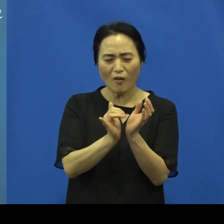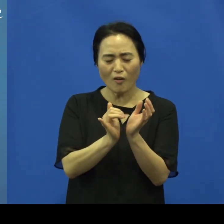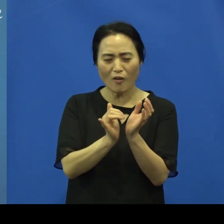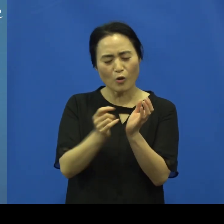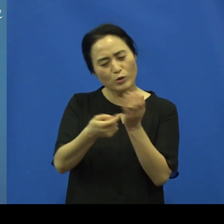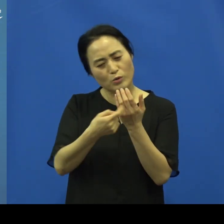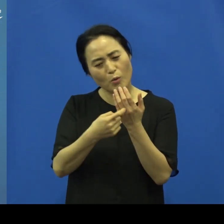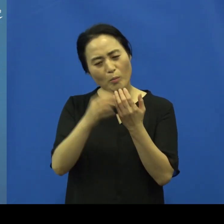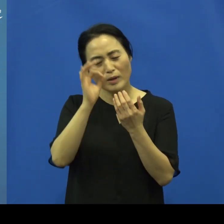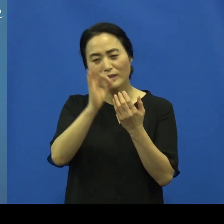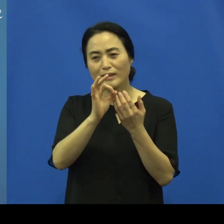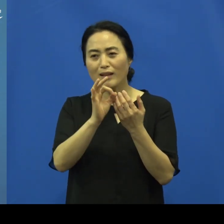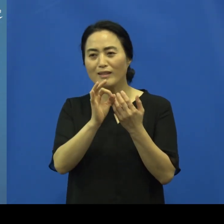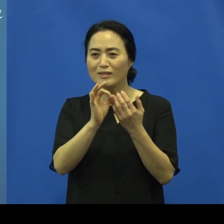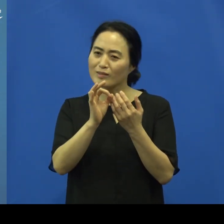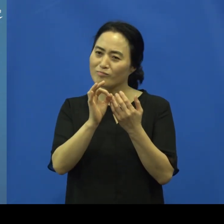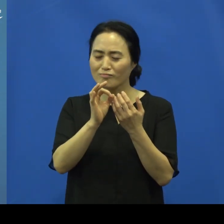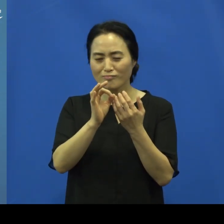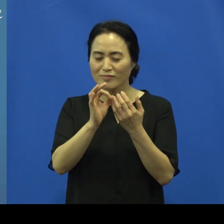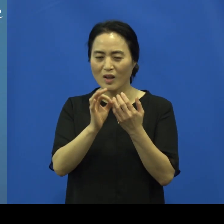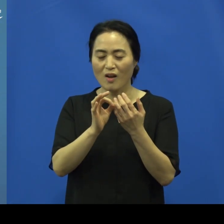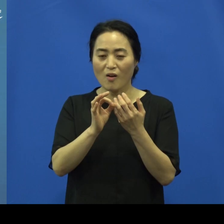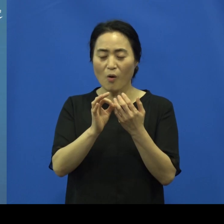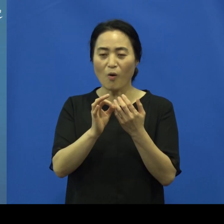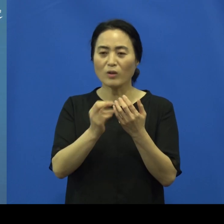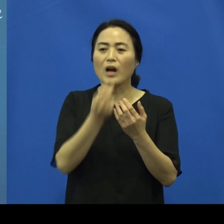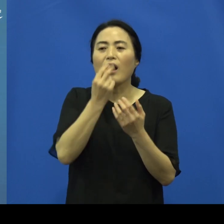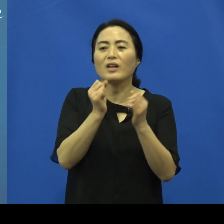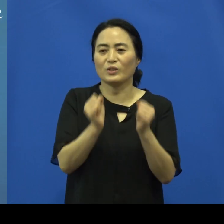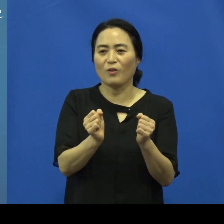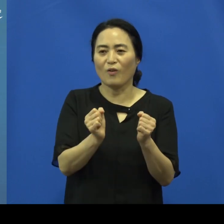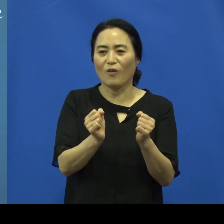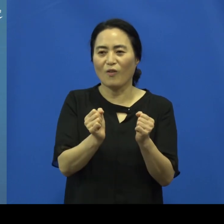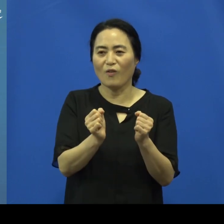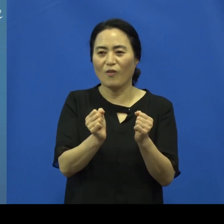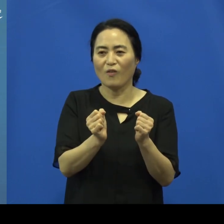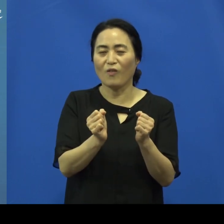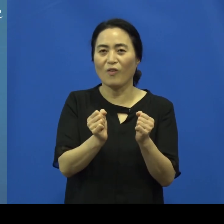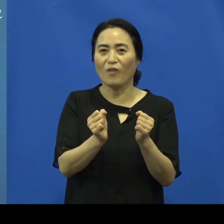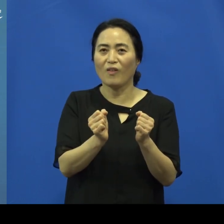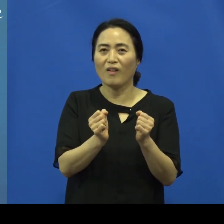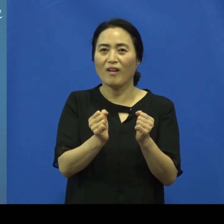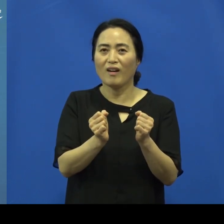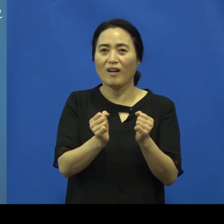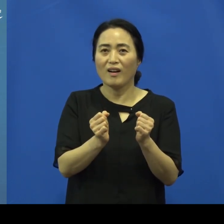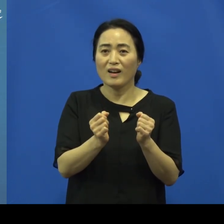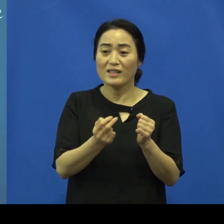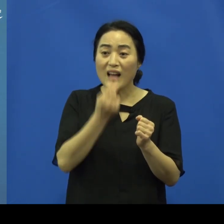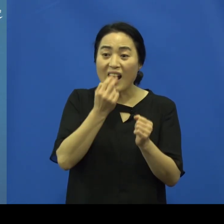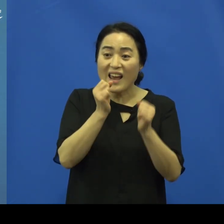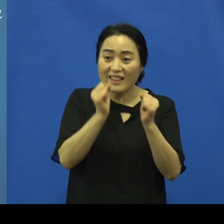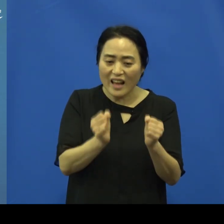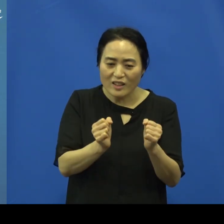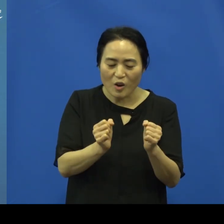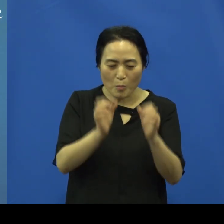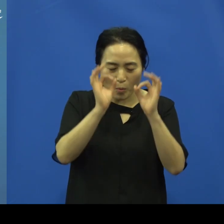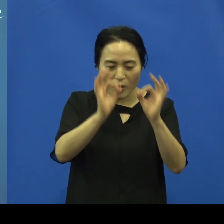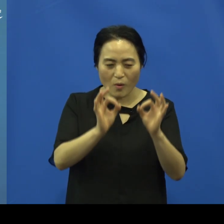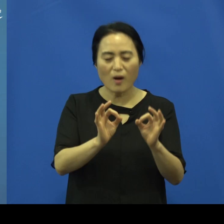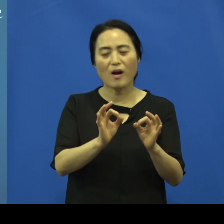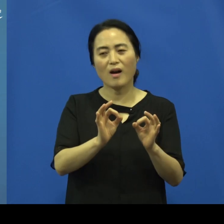죽었으면 제가 그거 놔둘 리가 없죠. 제 테이블 위에 있는데 살아 있는 거예요. 살아 있다는 건 너무 아름다운